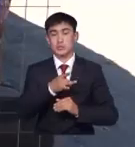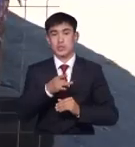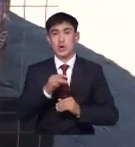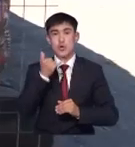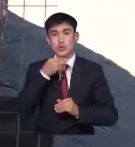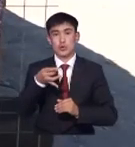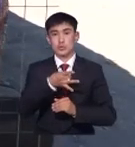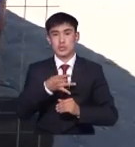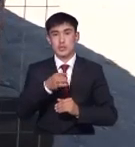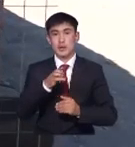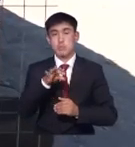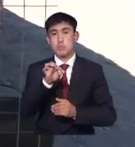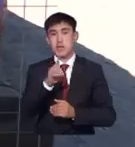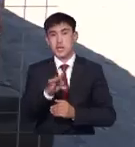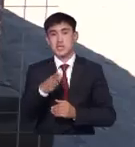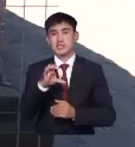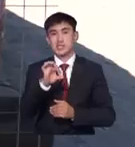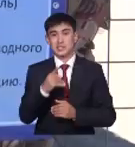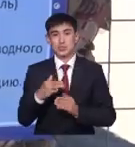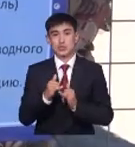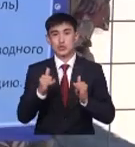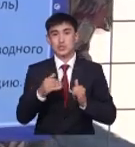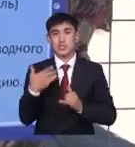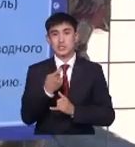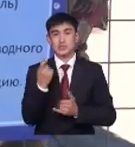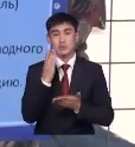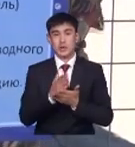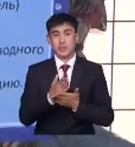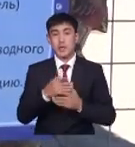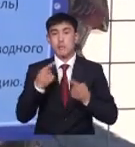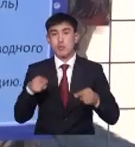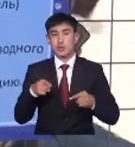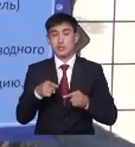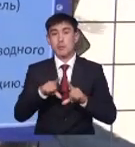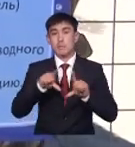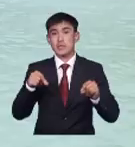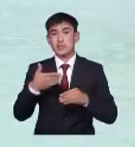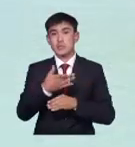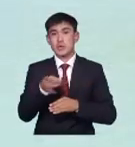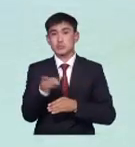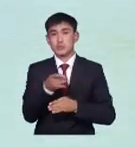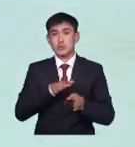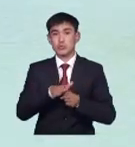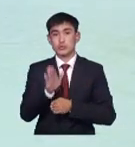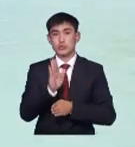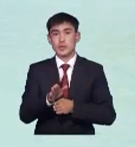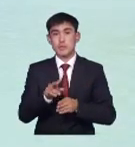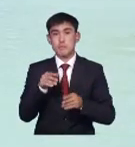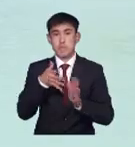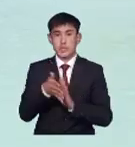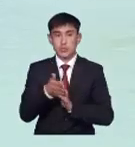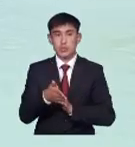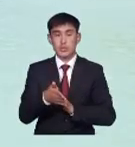Ұйғыр ауданында бекіре және сазан өсіретін шаруашылықтары бар. Бұдан бөлек балық мектеп жобасын республика көлемінде жүзеге асыруда. Онда саланы